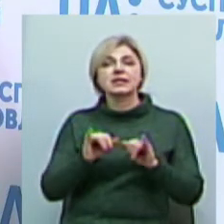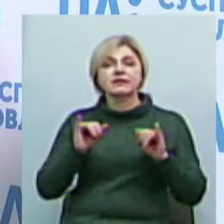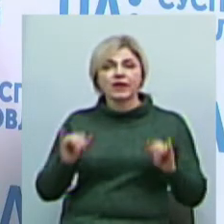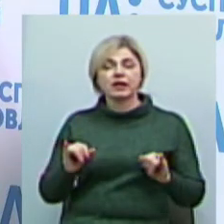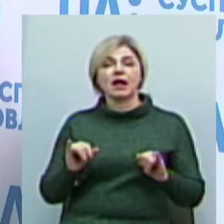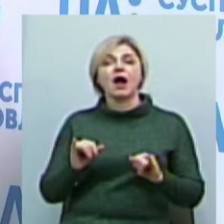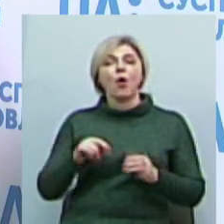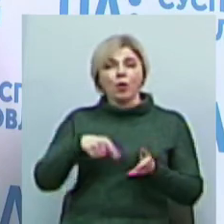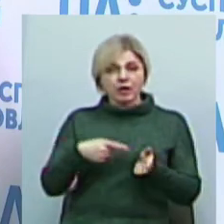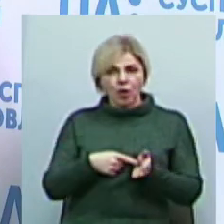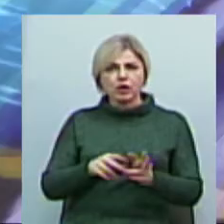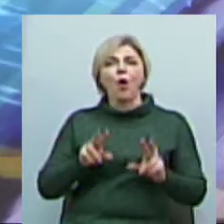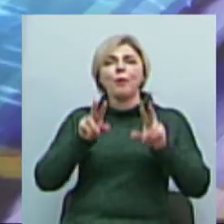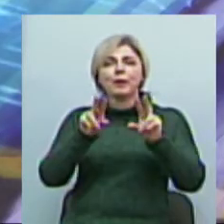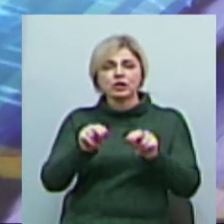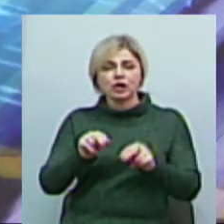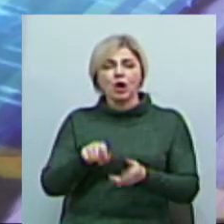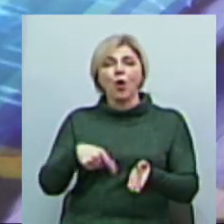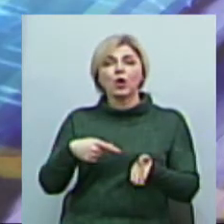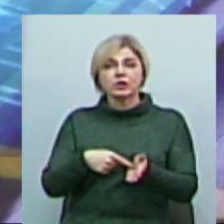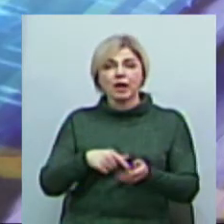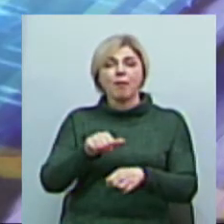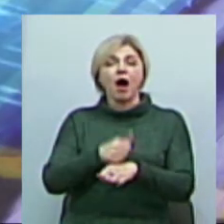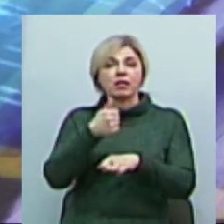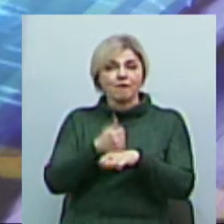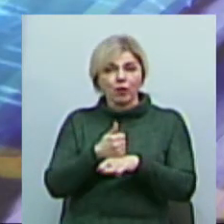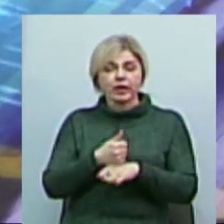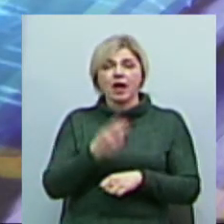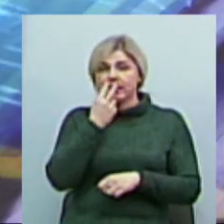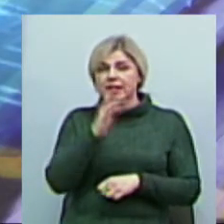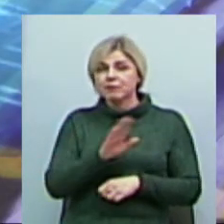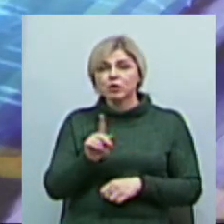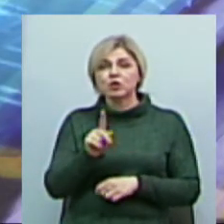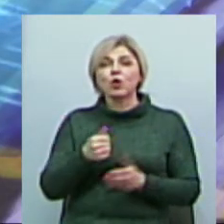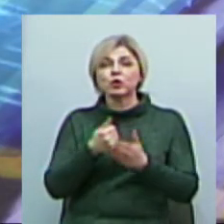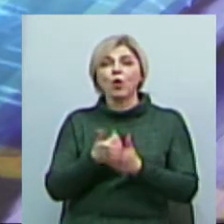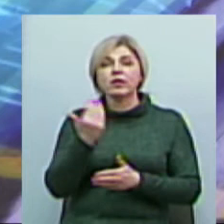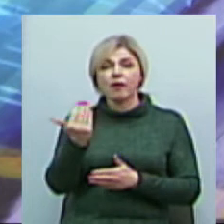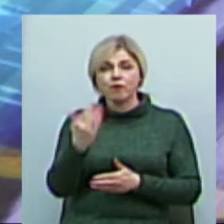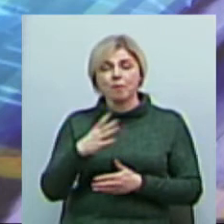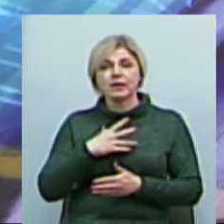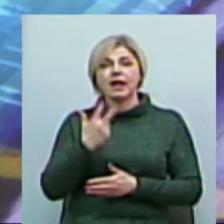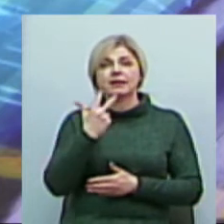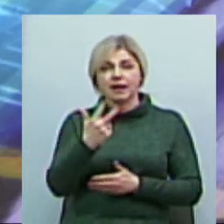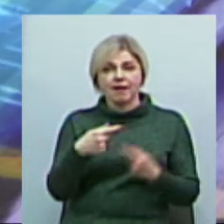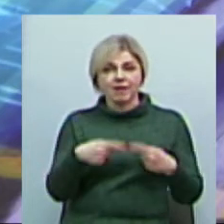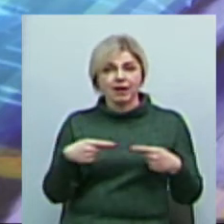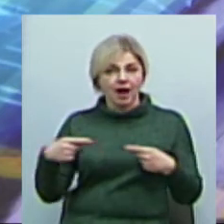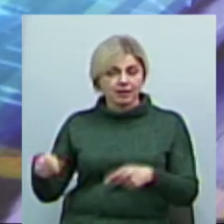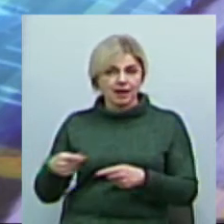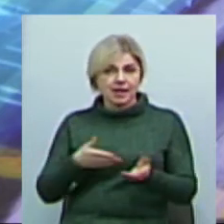обещанная городским головой, несмотря на то, что до него было 3 варианта стратегии, была даже